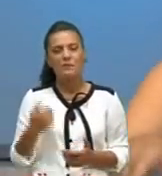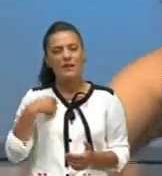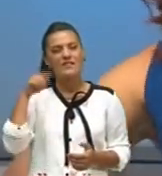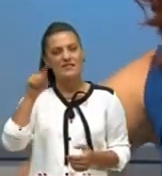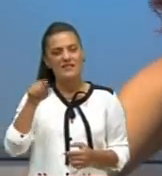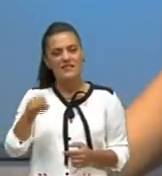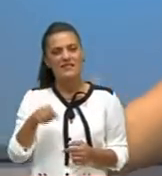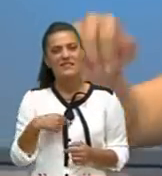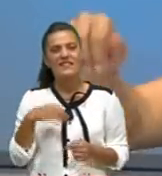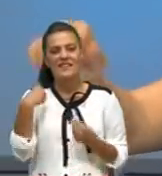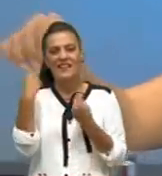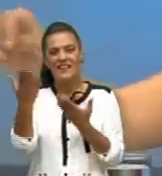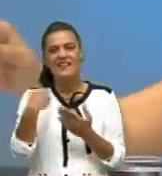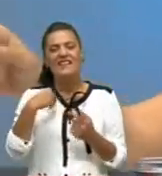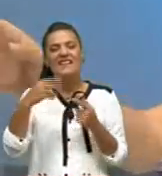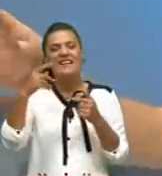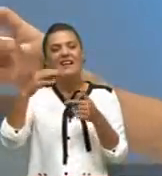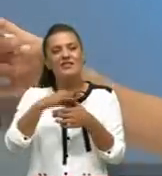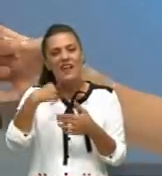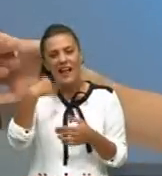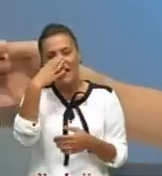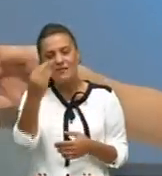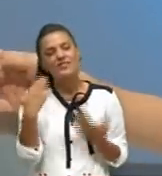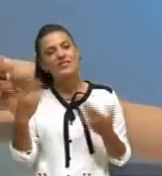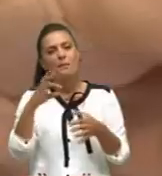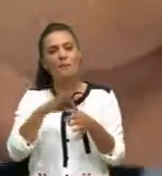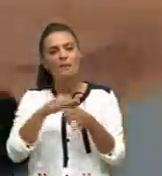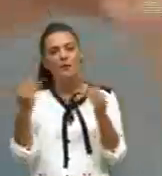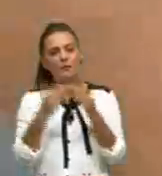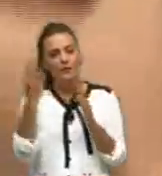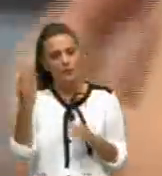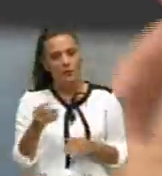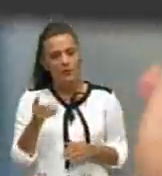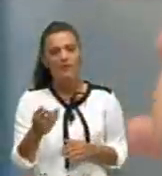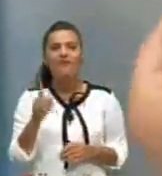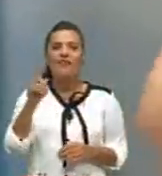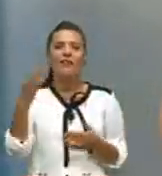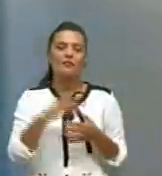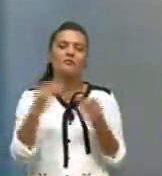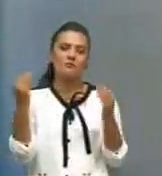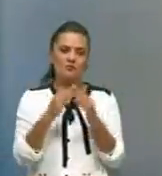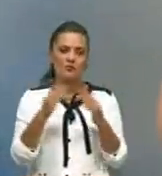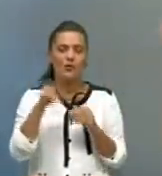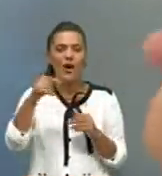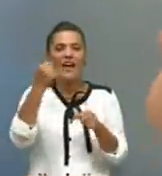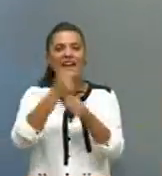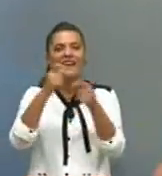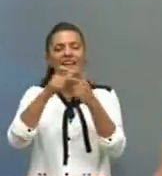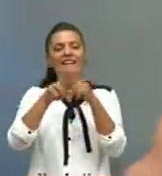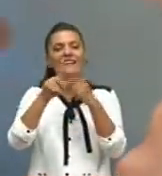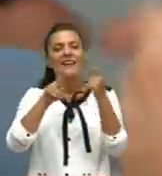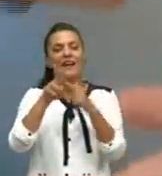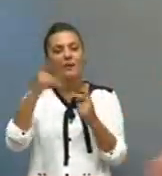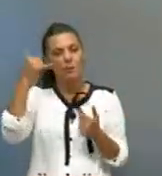tane zihkir hediye edebilir miyim? Ay çok teşekkür ediyorum. İnşallah ben parmağınıza uyar. Şöyle, vallahi evet, uydu. Harika. O geyik boynuzundan bunu